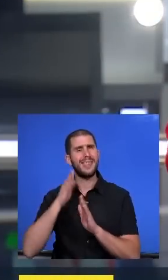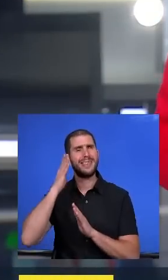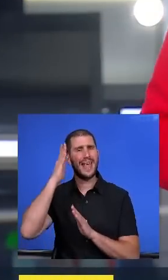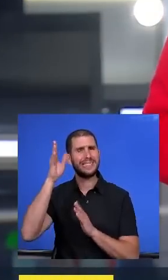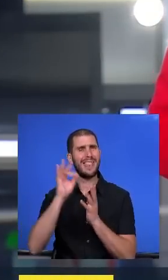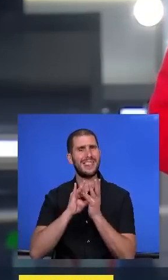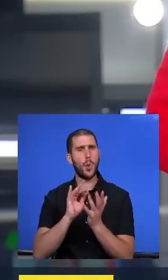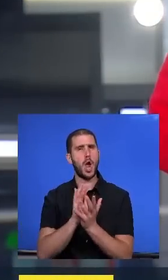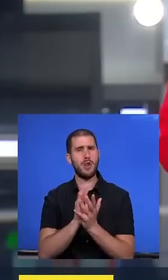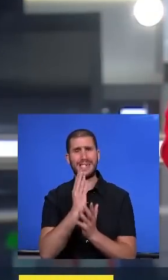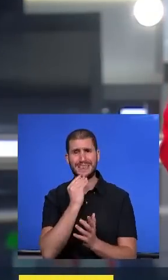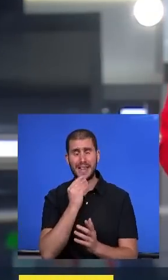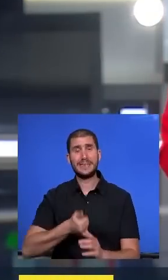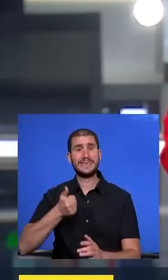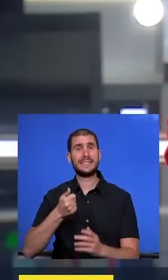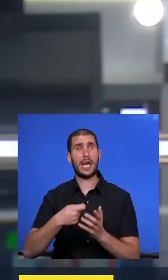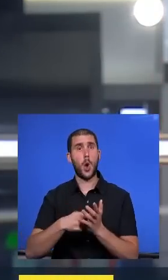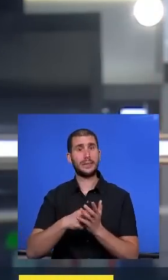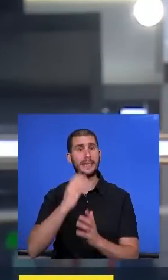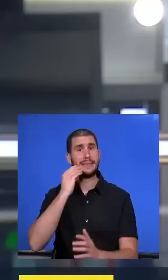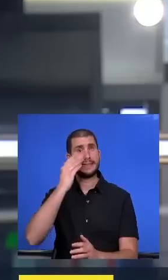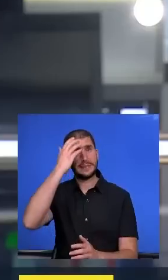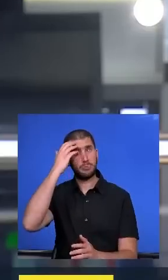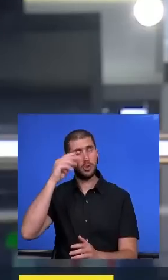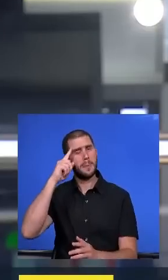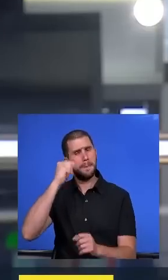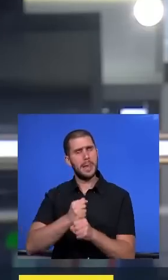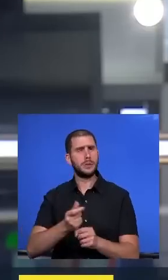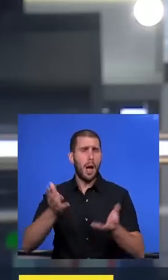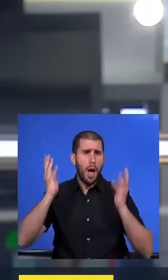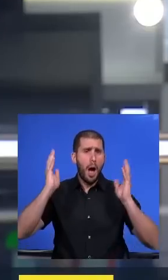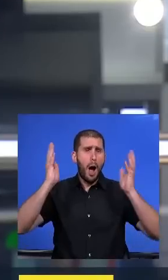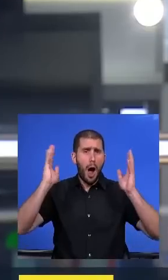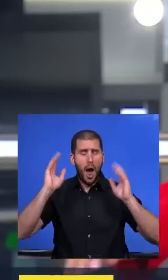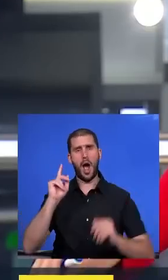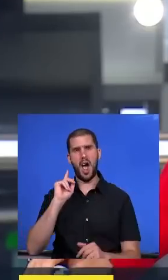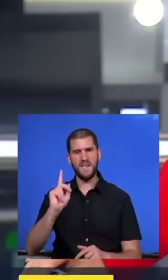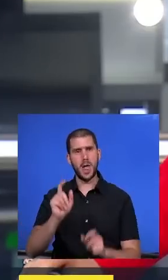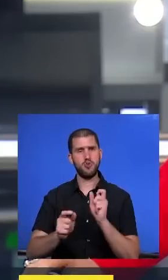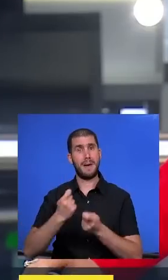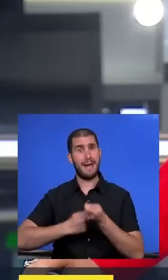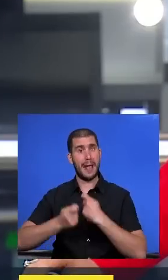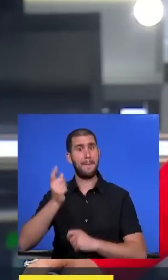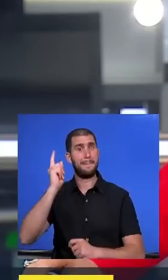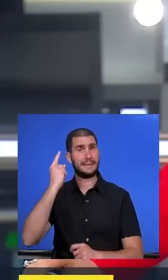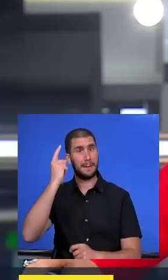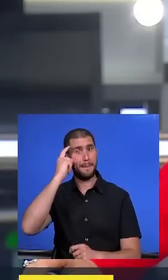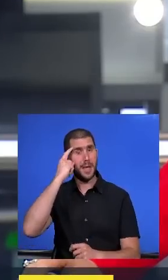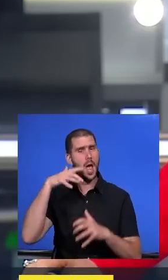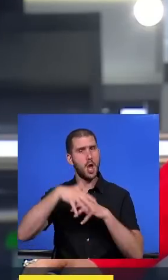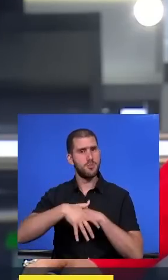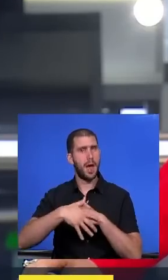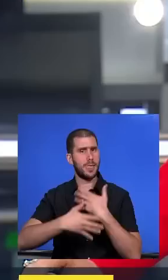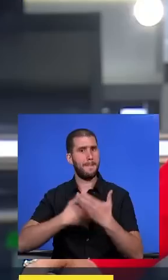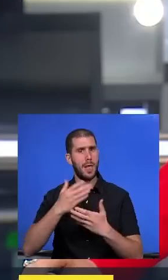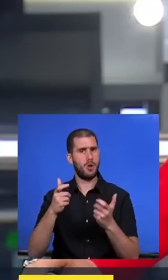של ישראל, שר האוצר סמוטריץ' מתעקש היום שזו לא דרמה גדולה, אבל גורמים כלכליים מזהירים בדאגה מהשלכות המהלך של